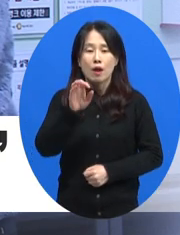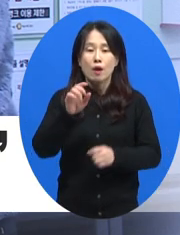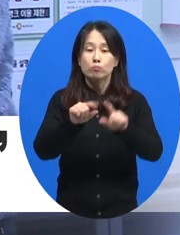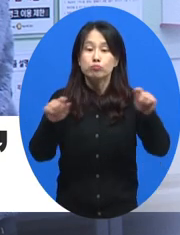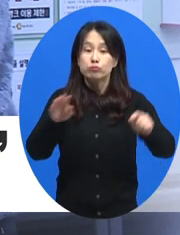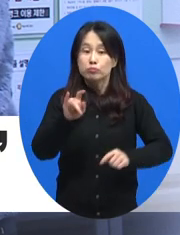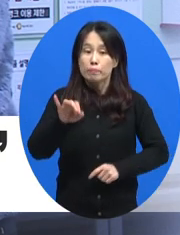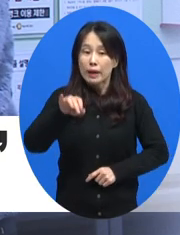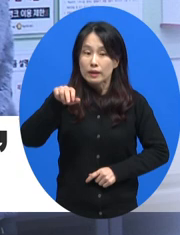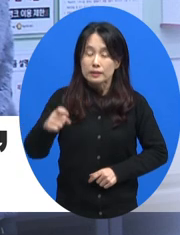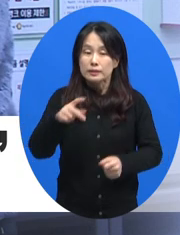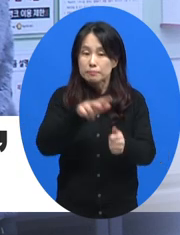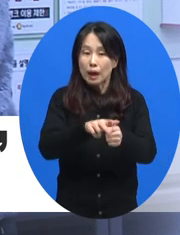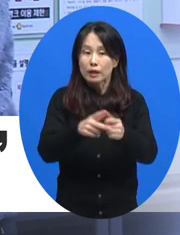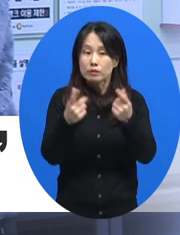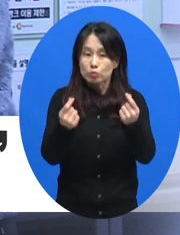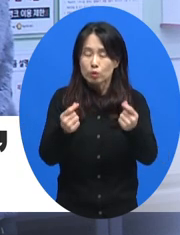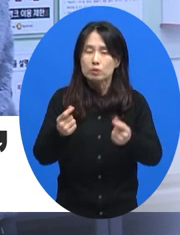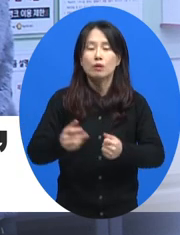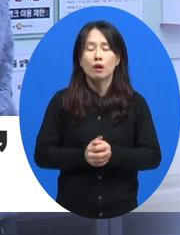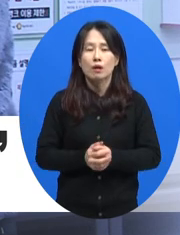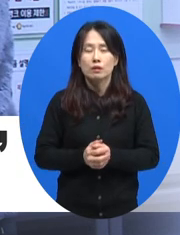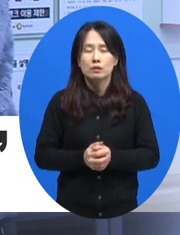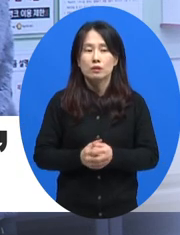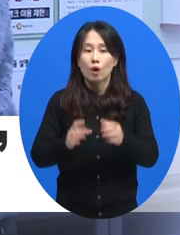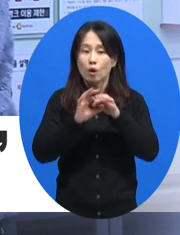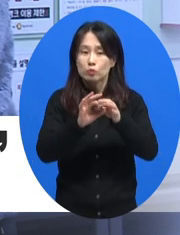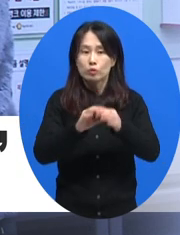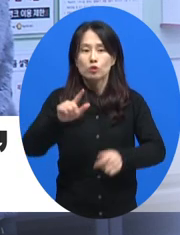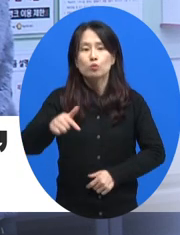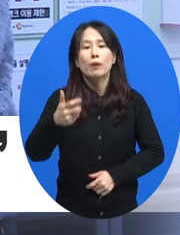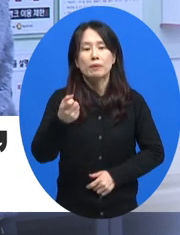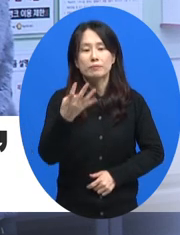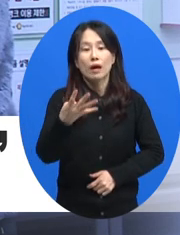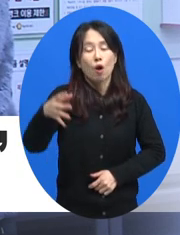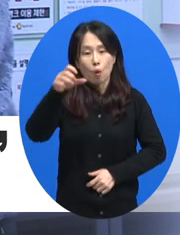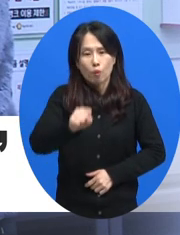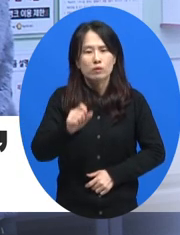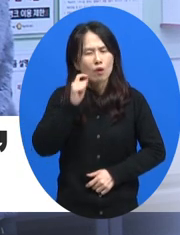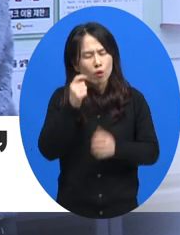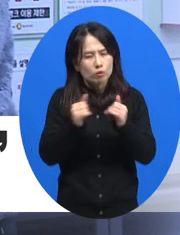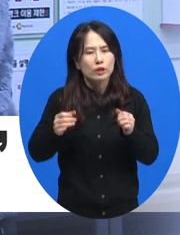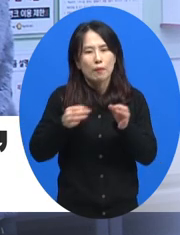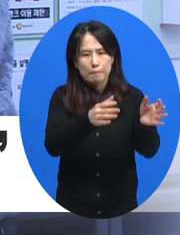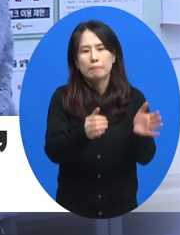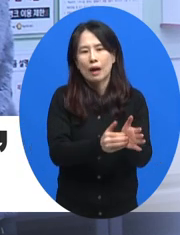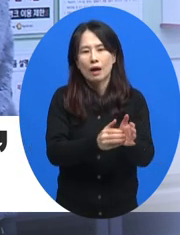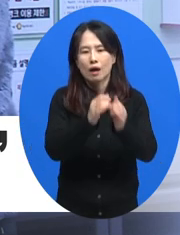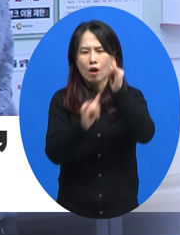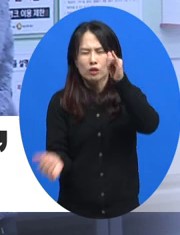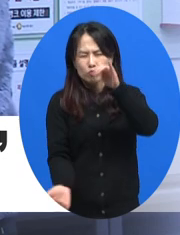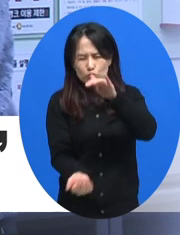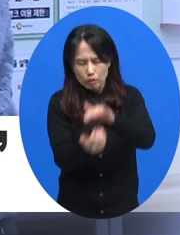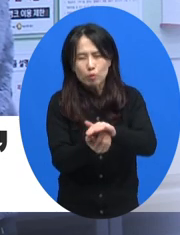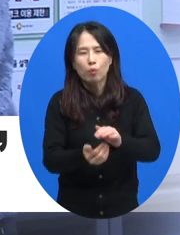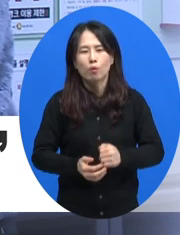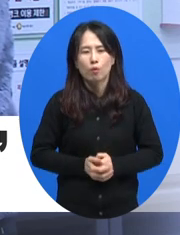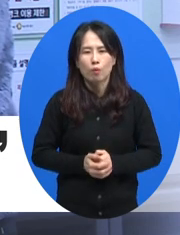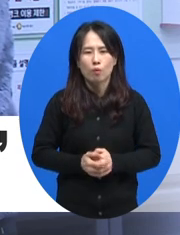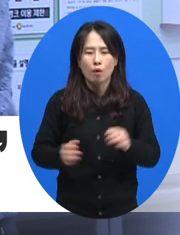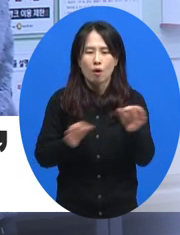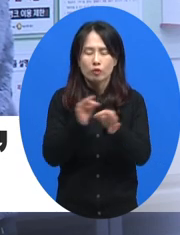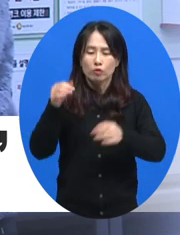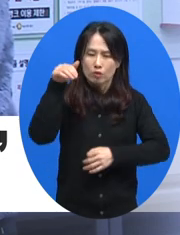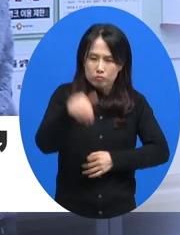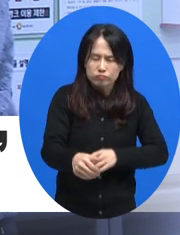통해 684원어치의 기부물품이 어려운 이웃들에게 제공됐는데요. 역대 최대 실적으로 경기 침체